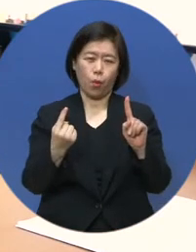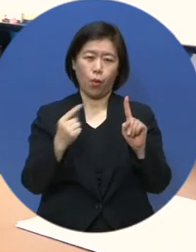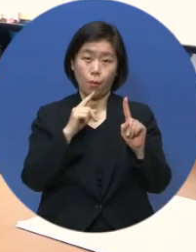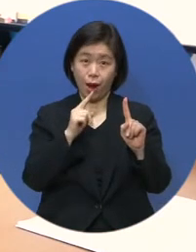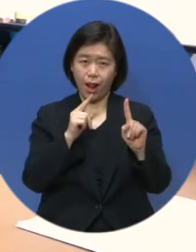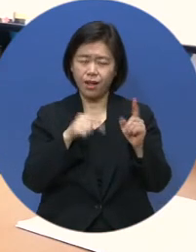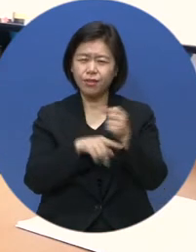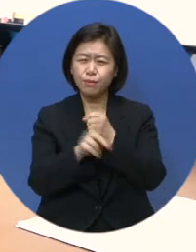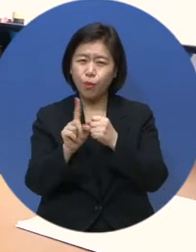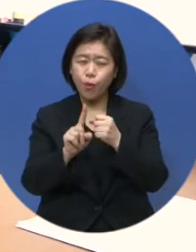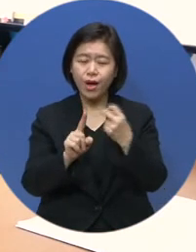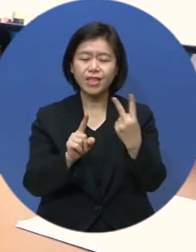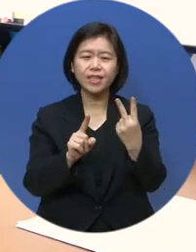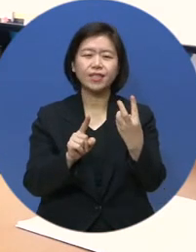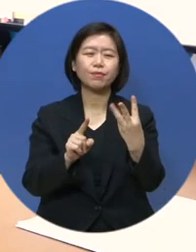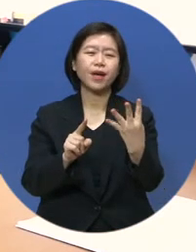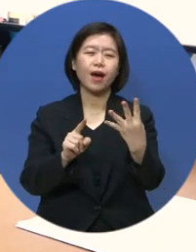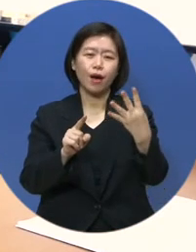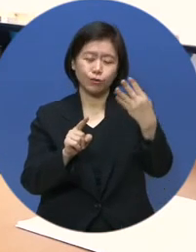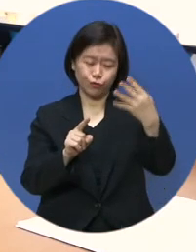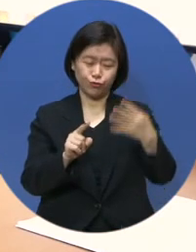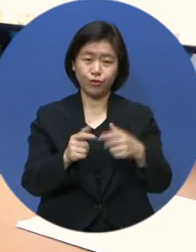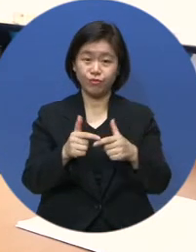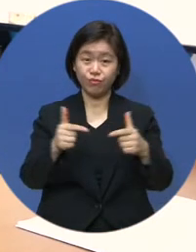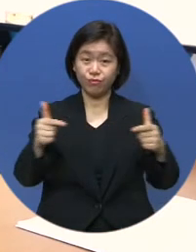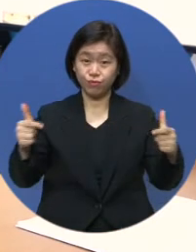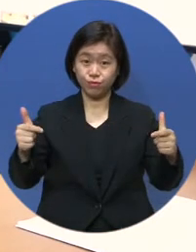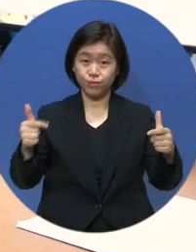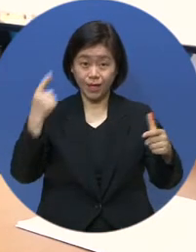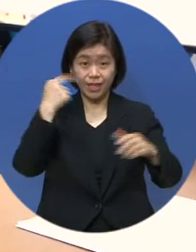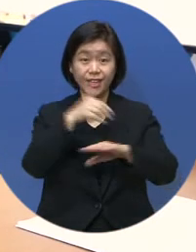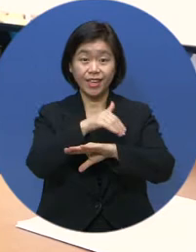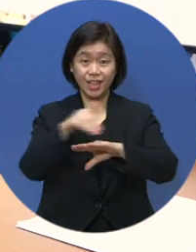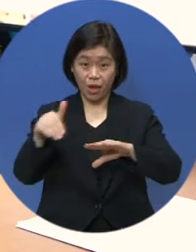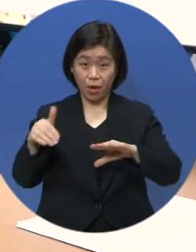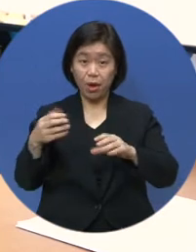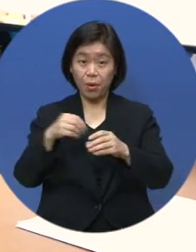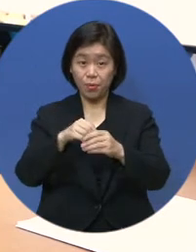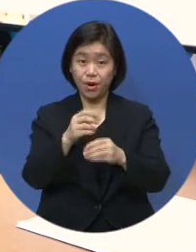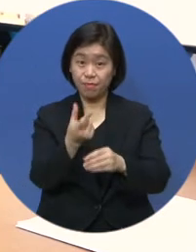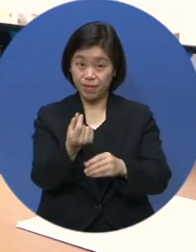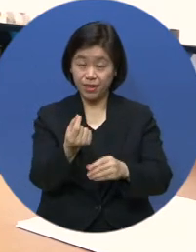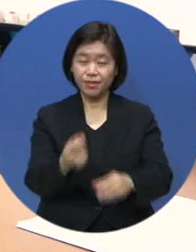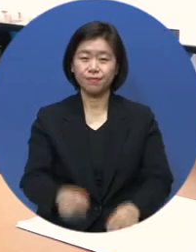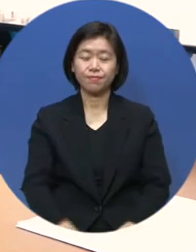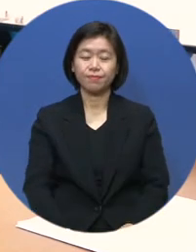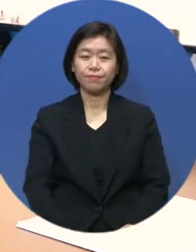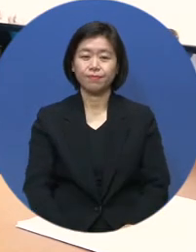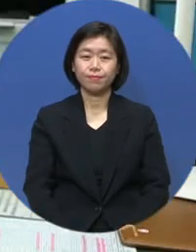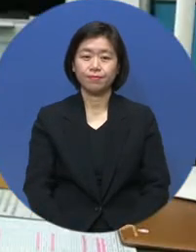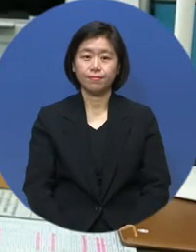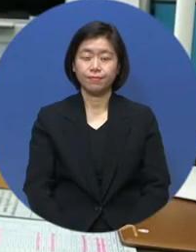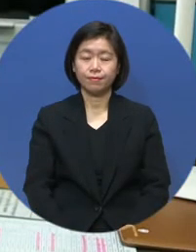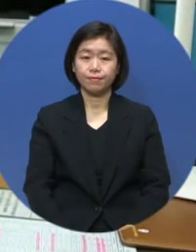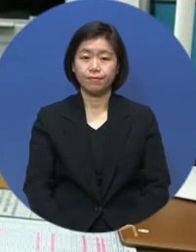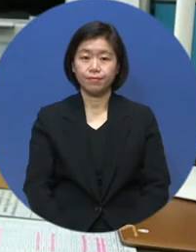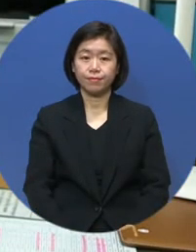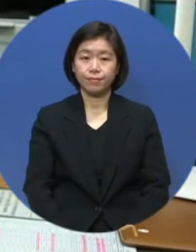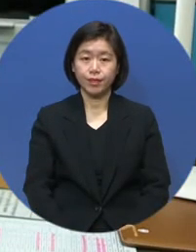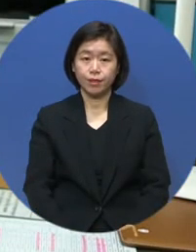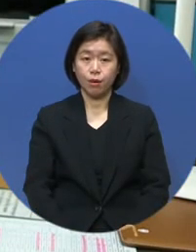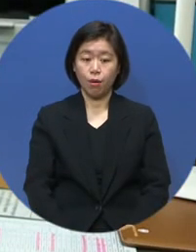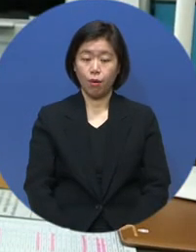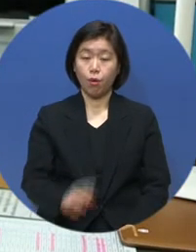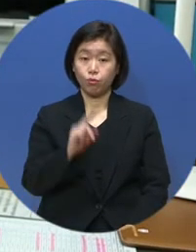2호점, 3호점, 4호점까지 더 확장해 나가려고 하는 그런 의지가 담겨져 있습니다. 물론 지역